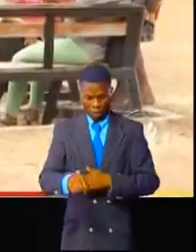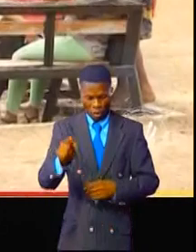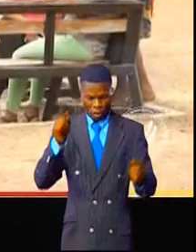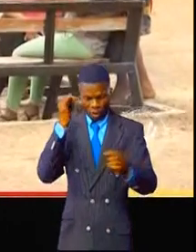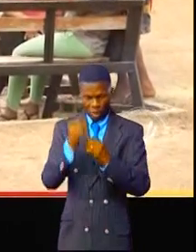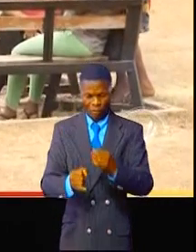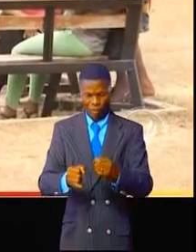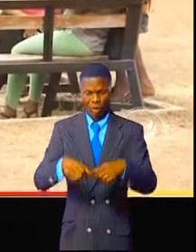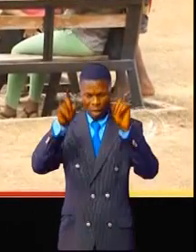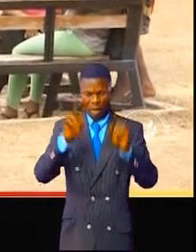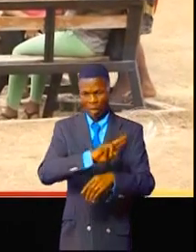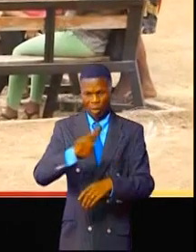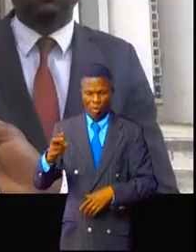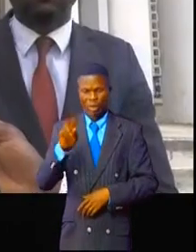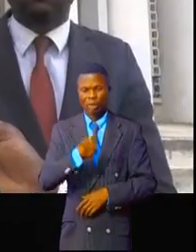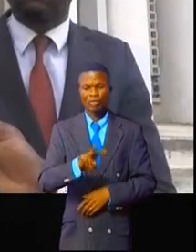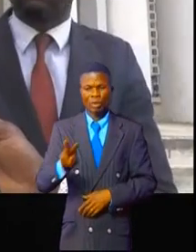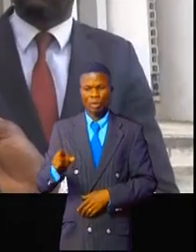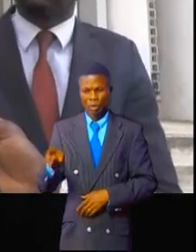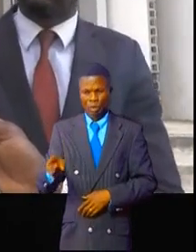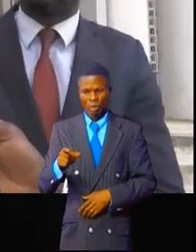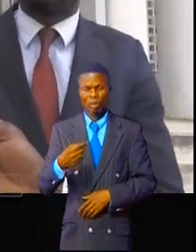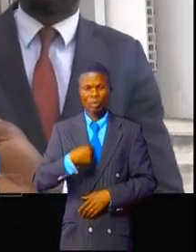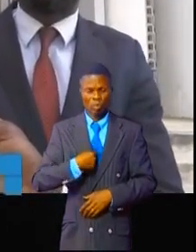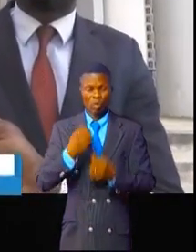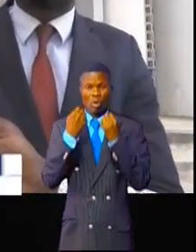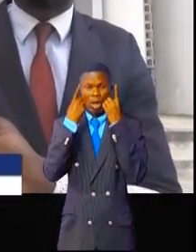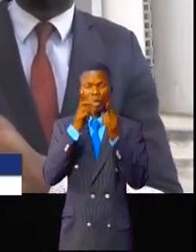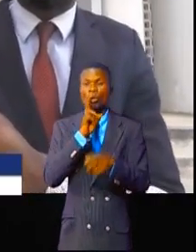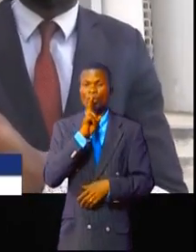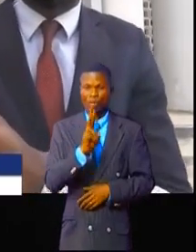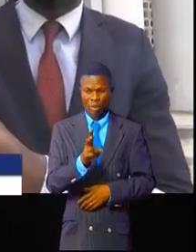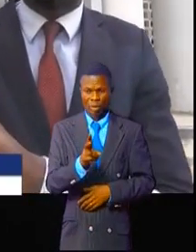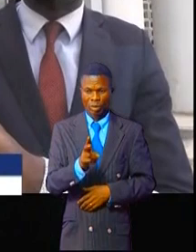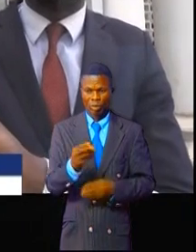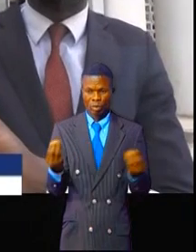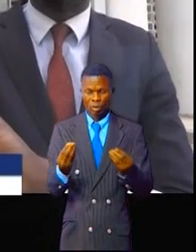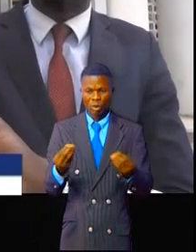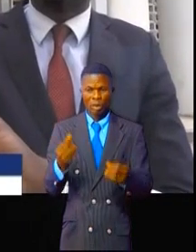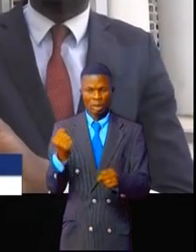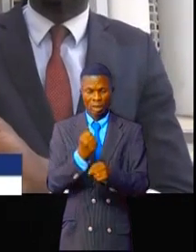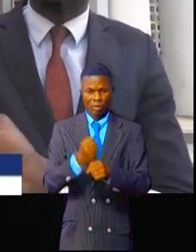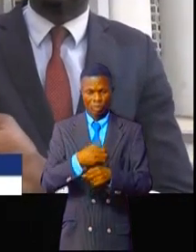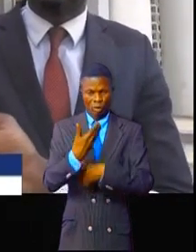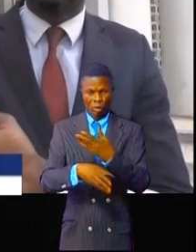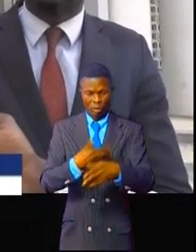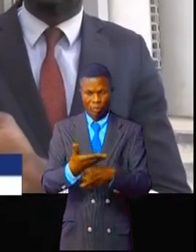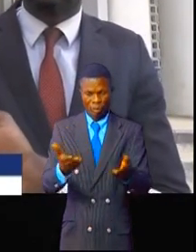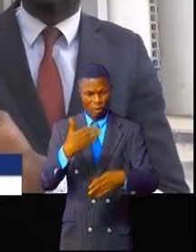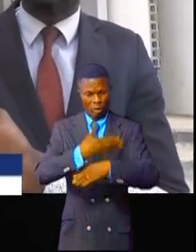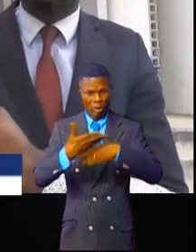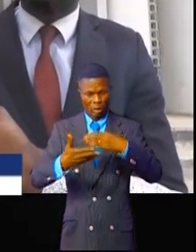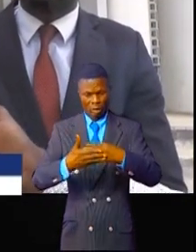des mythes 2021 2022 vraiment je suis impressionné par les travaux de réhabilitation